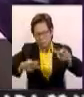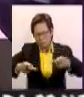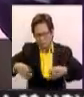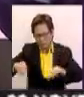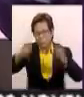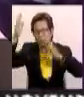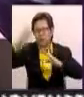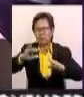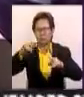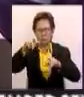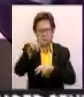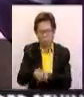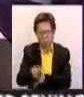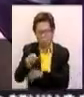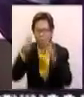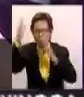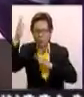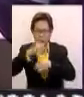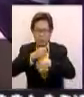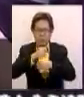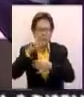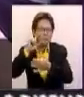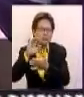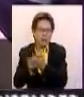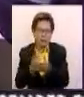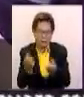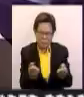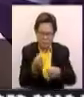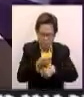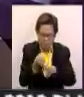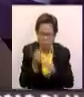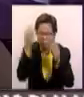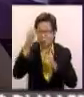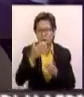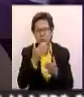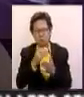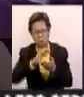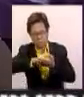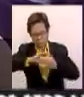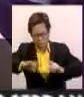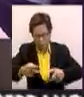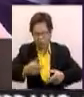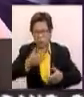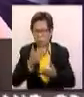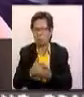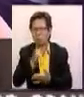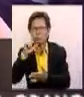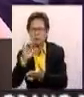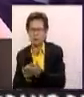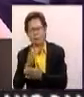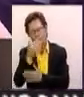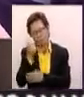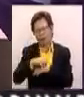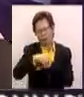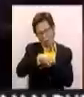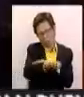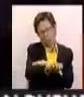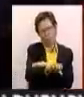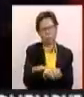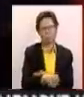percaya kereta buatan Malaysia boleh jadi baik. Jadi kena ekspor lah.